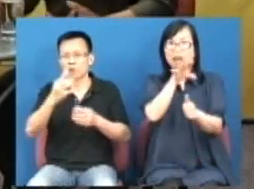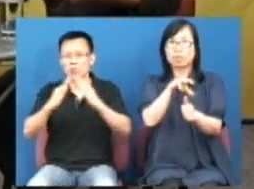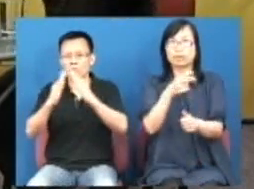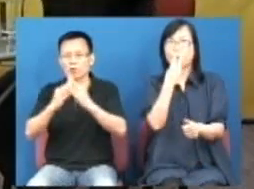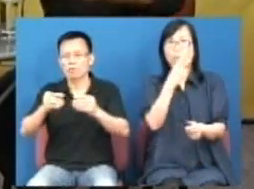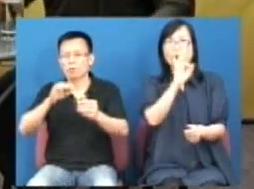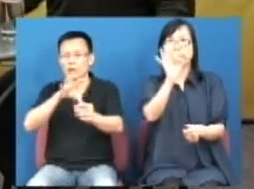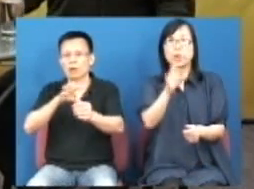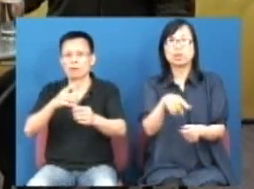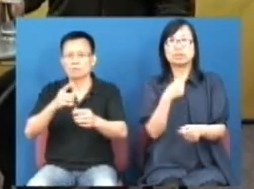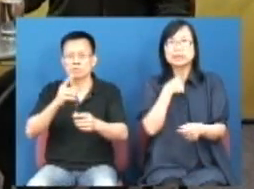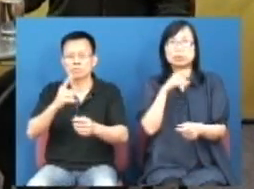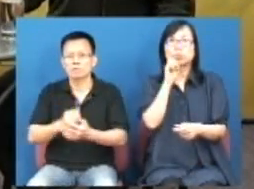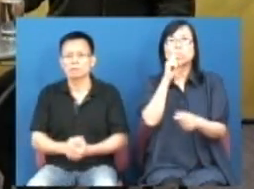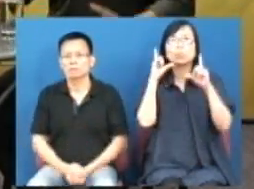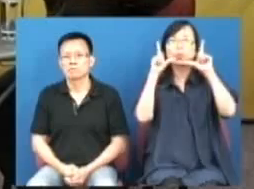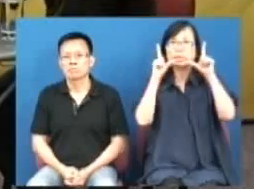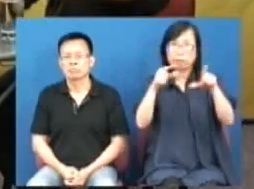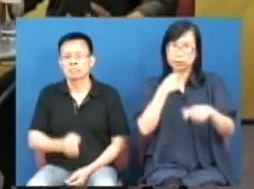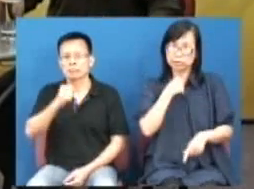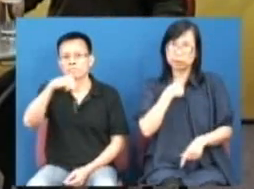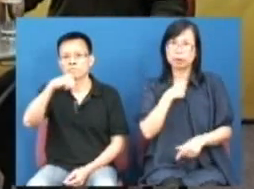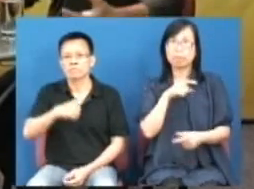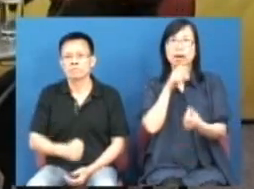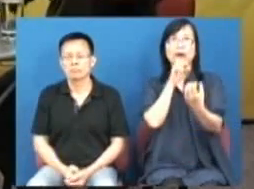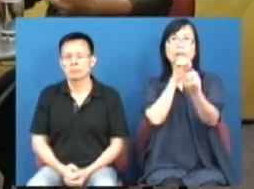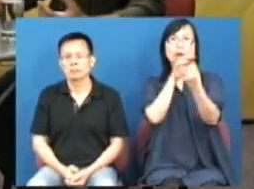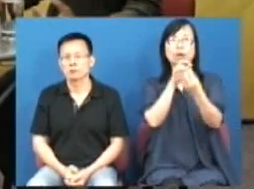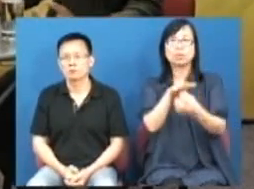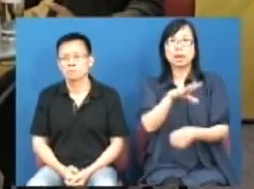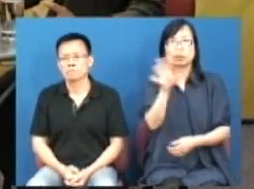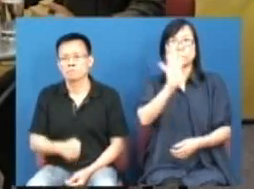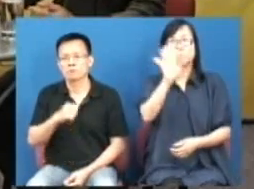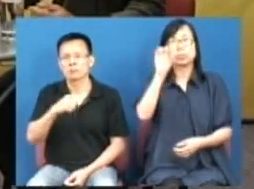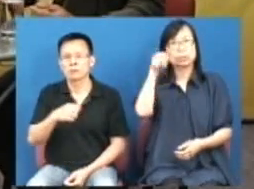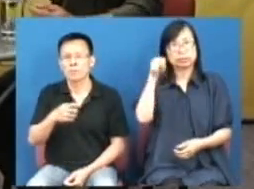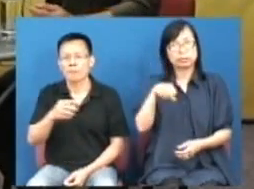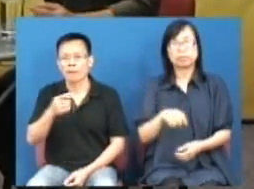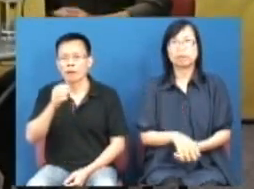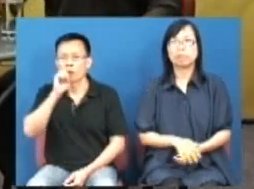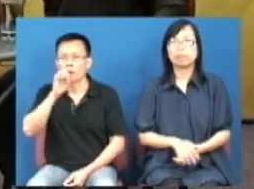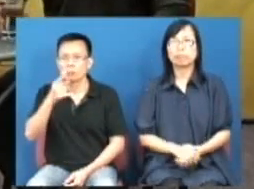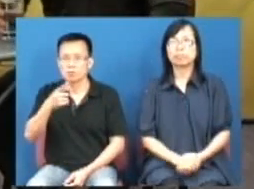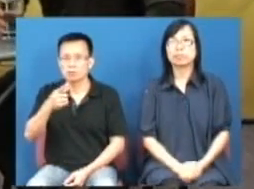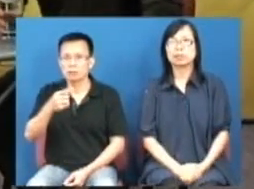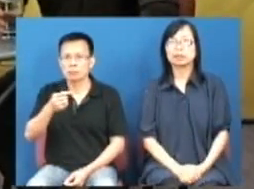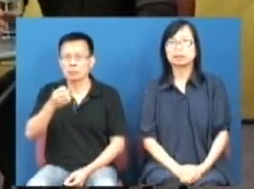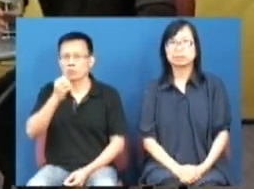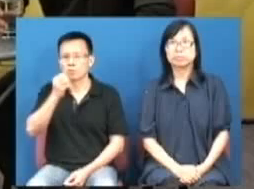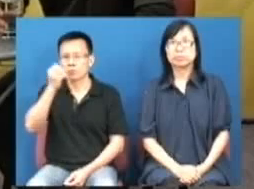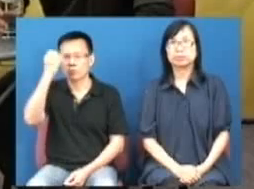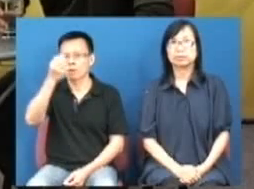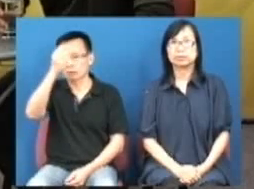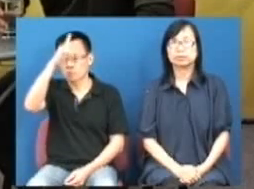來，他解話都要的，都沒有對話嘛，他不同意我們講法，可能他 說起來又是這個特區政府是講一套做一套